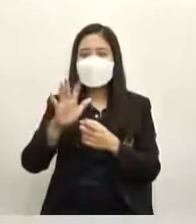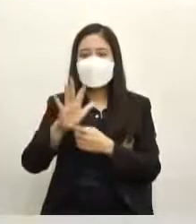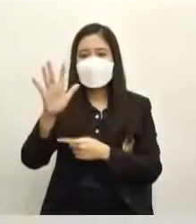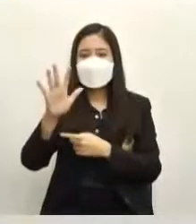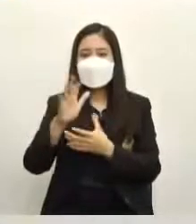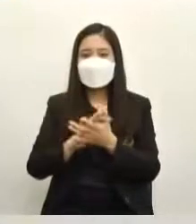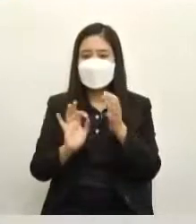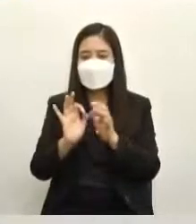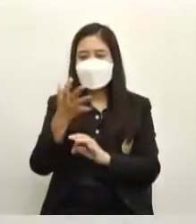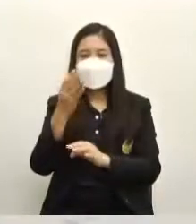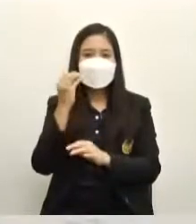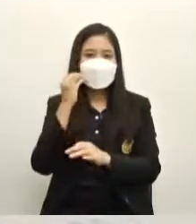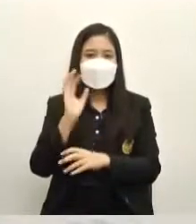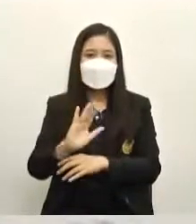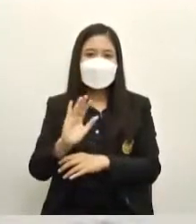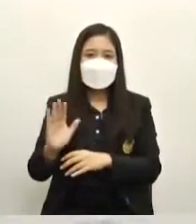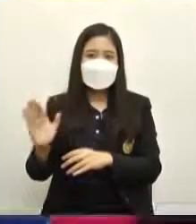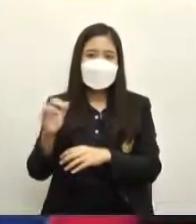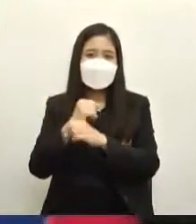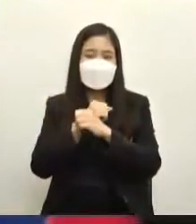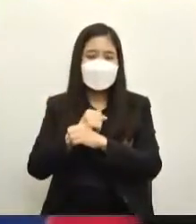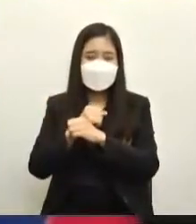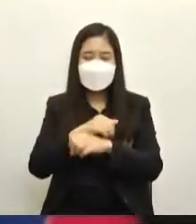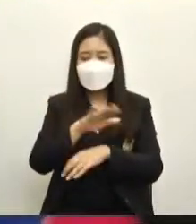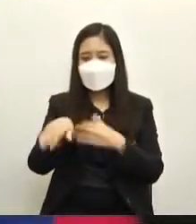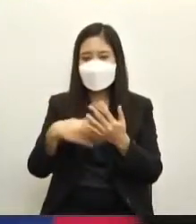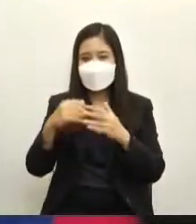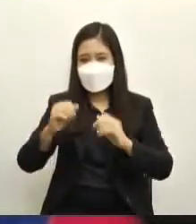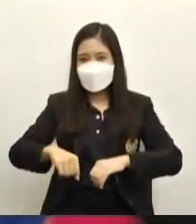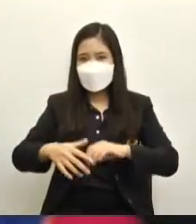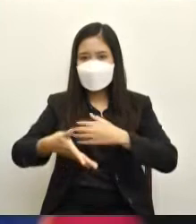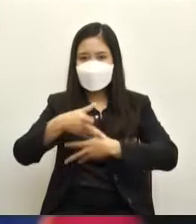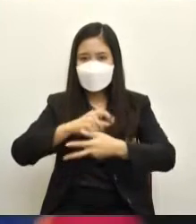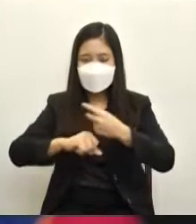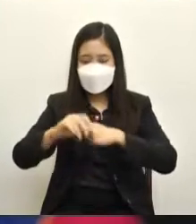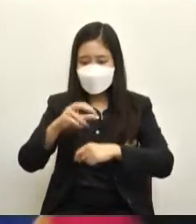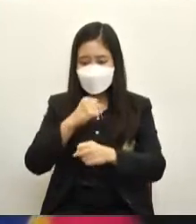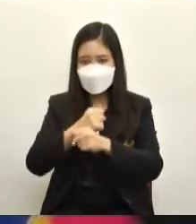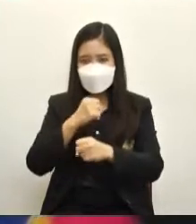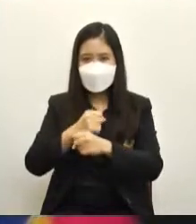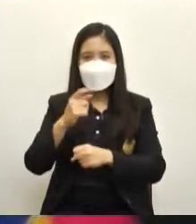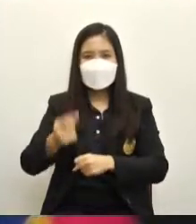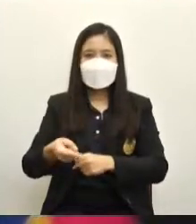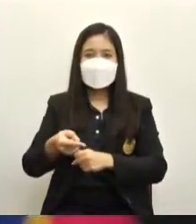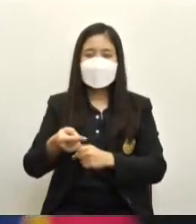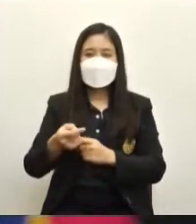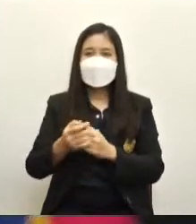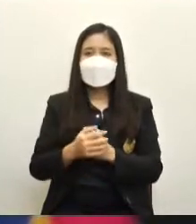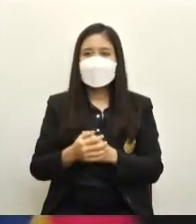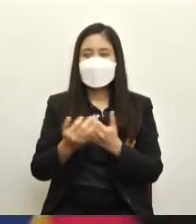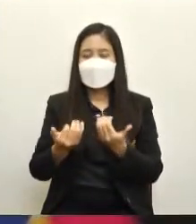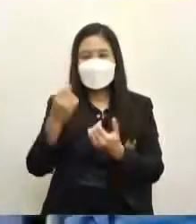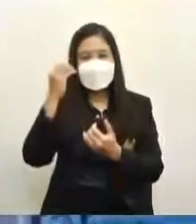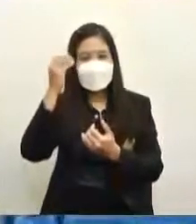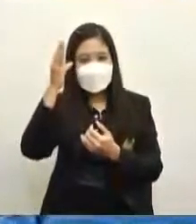ที่เกิดจากครัวเรือนโดยทั้งหมดจะสามารถปฏิบัติและฝึกนำไปปฏิบัติงานได้จริงเยาวชนของเรานะครับจะได้มีความรู้ใน